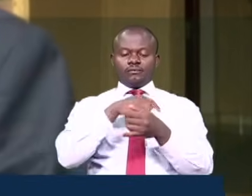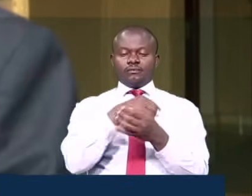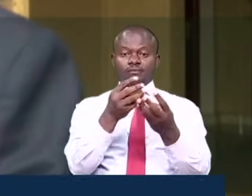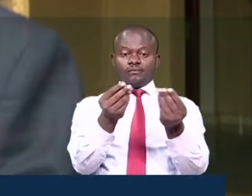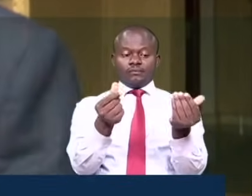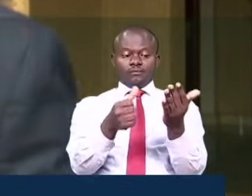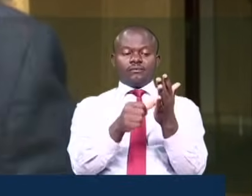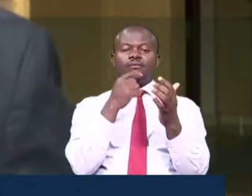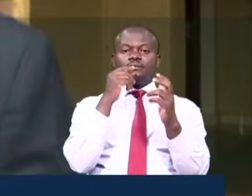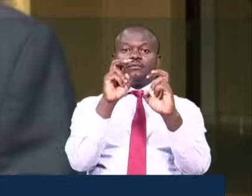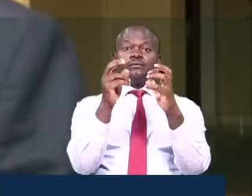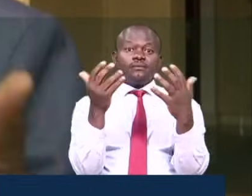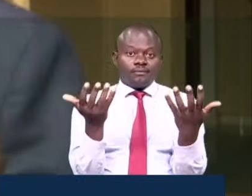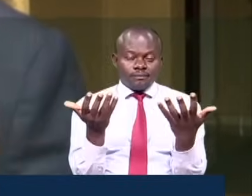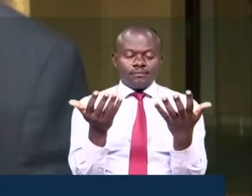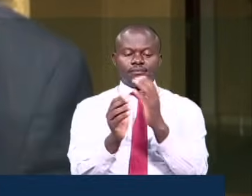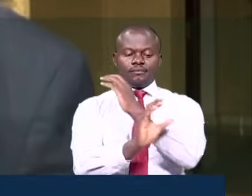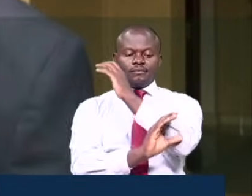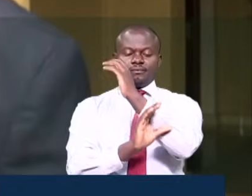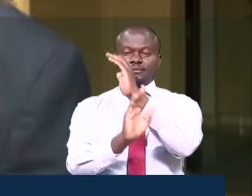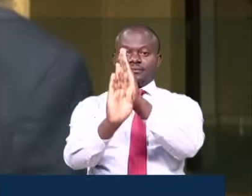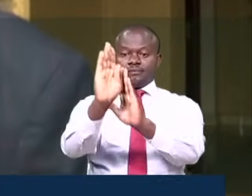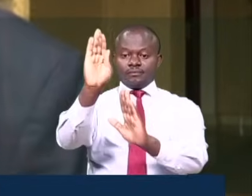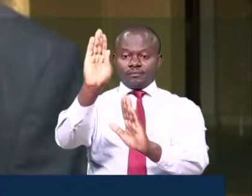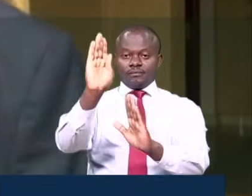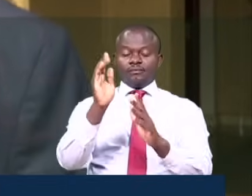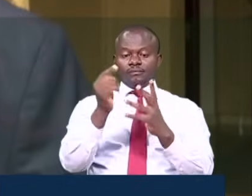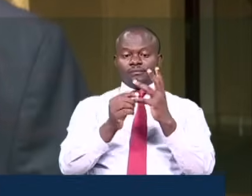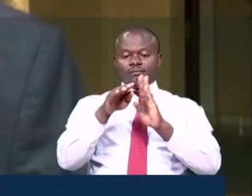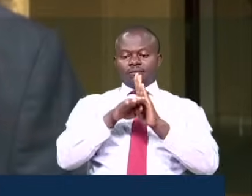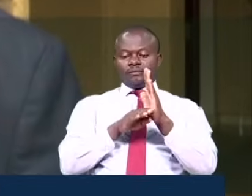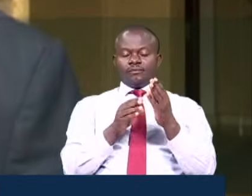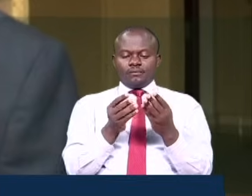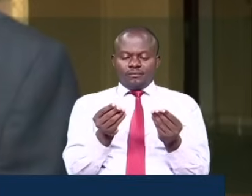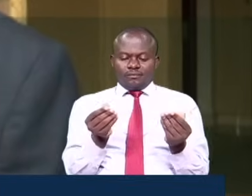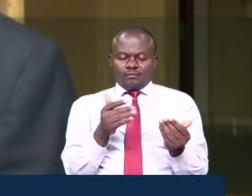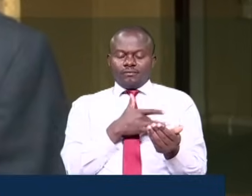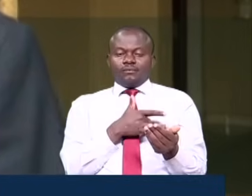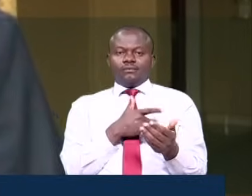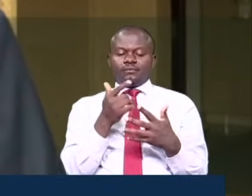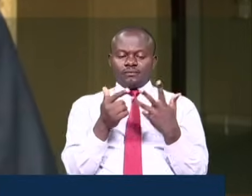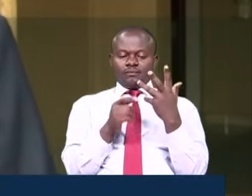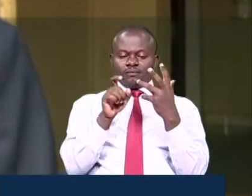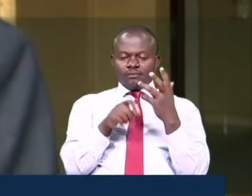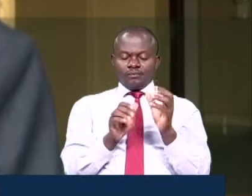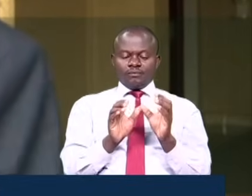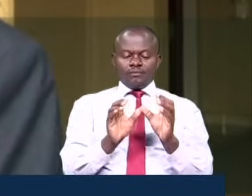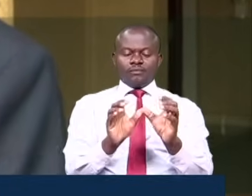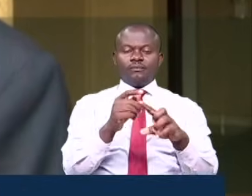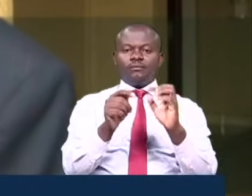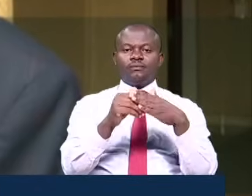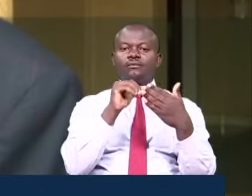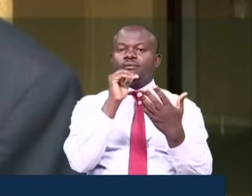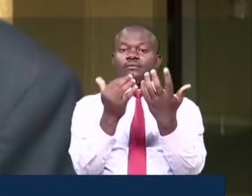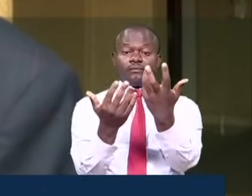kibazo tugira tuti dore igihugu kiratera imbere hari gahunda yo komura ibikomere hari ibintu mushobora gusunika ariko